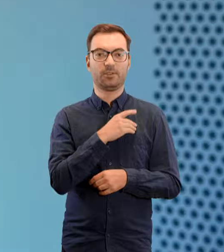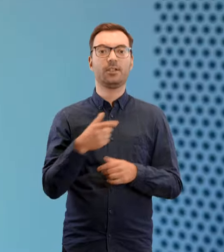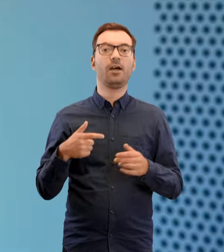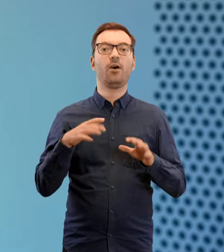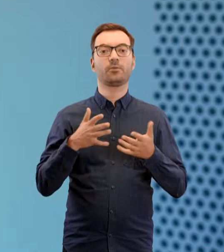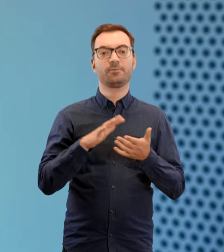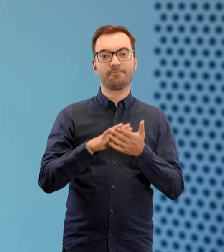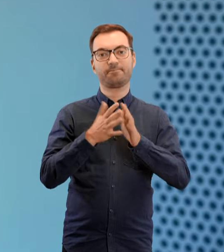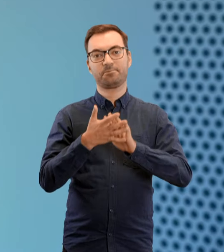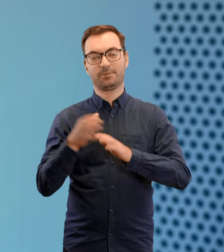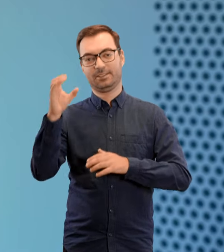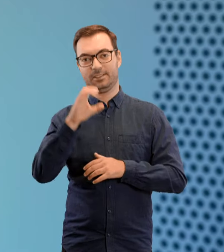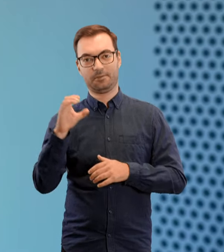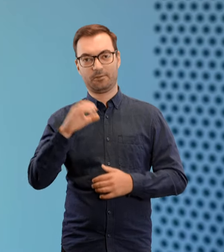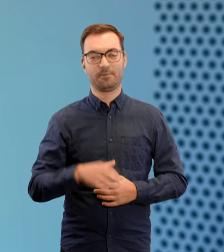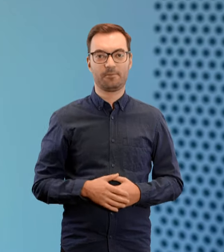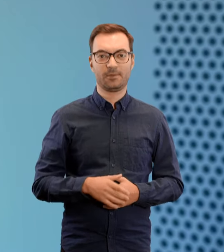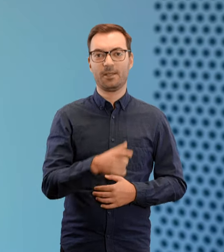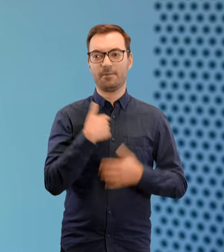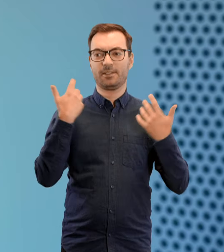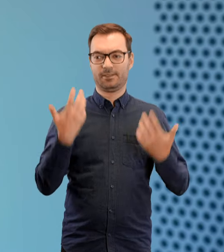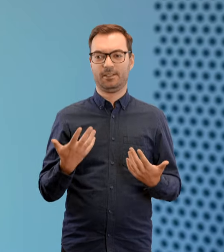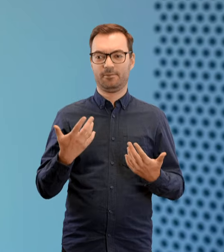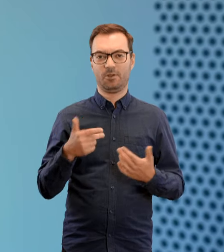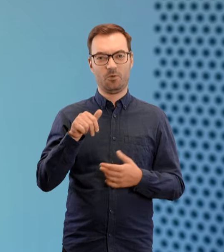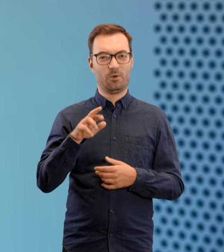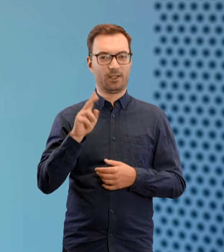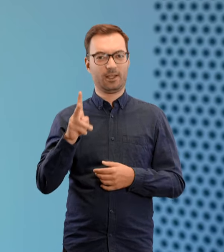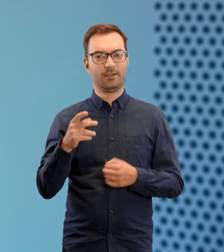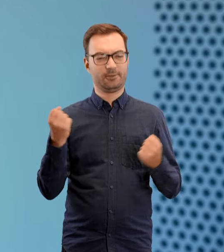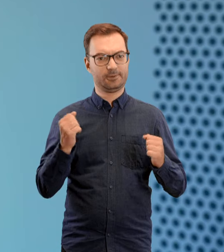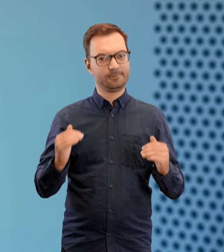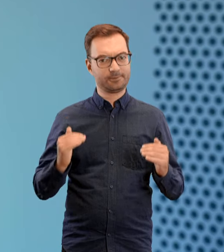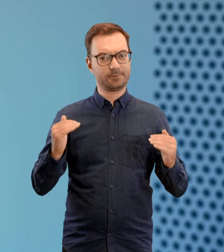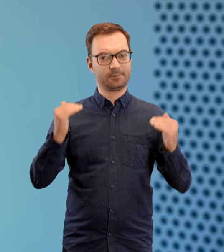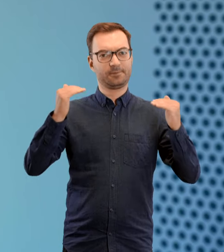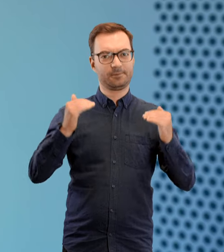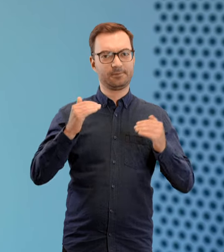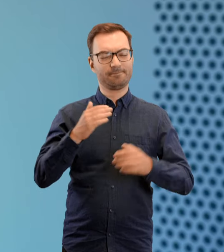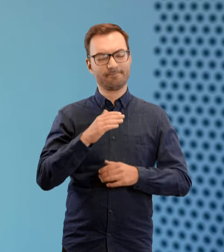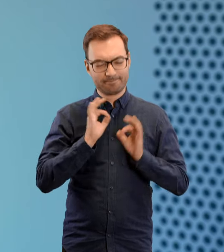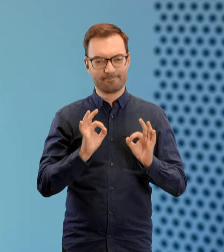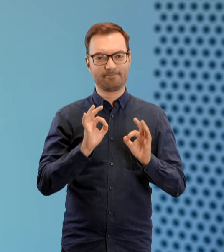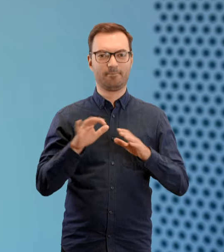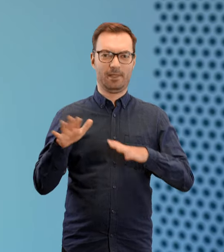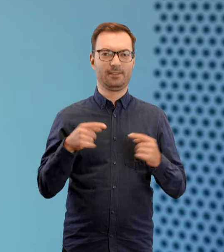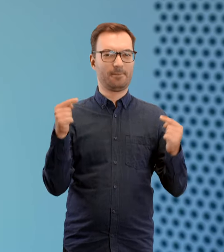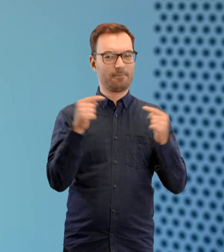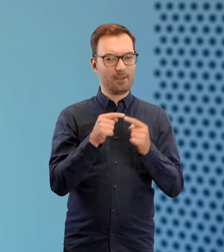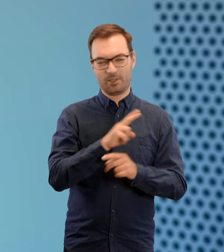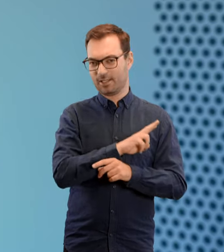cyfrowej. Wszystkim nam bardzo zależy, aby nasza uczelnia stawała się coraz bardziej przyjaznym miejscem dla wszystkich